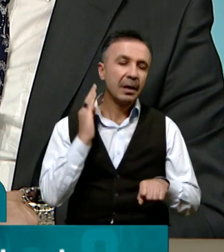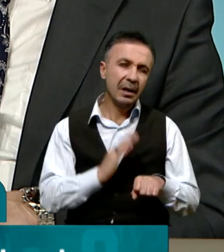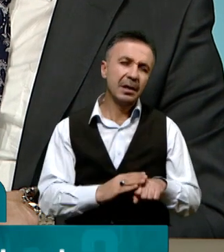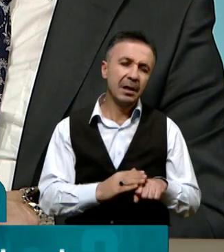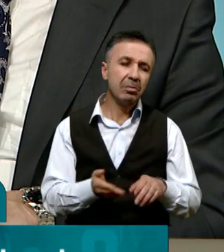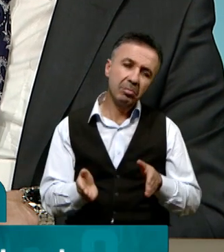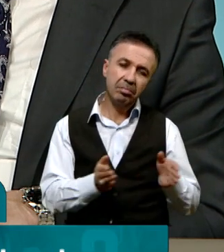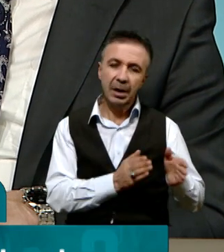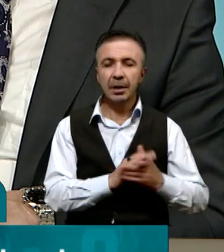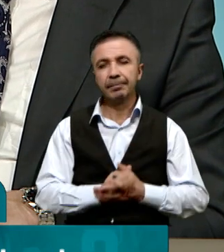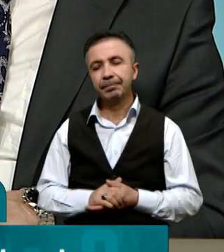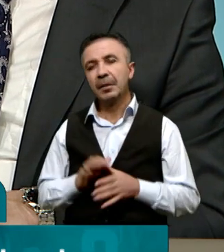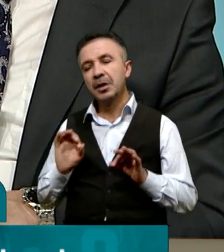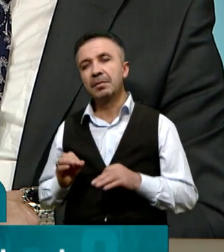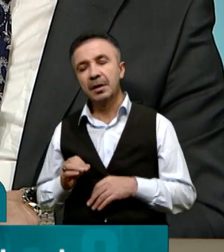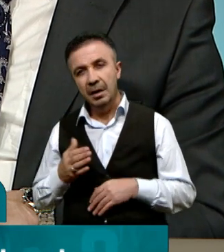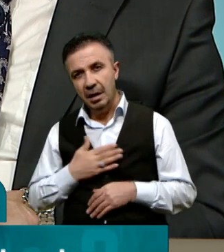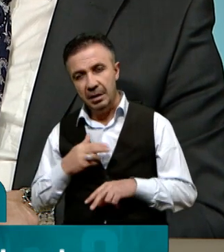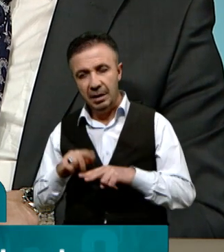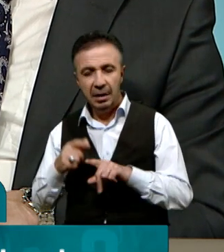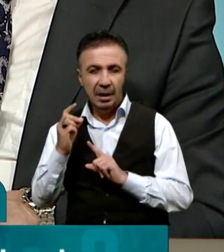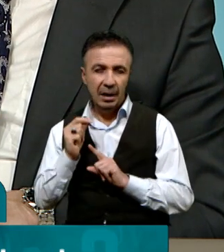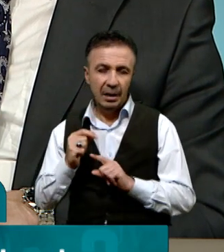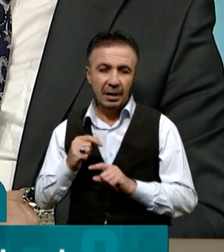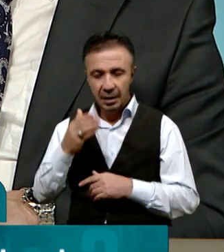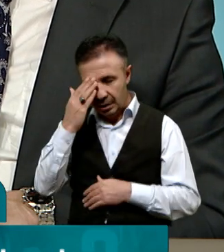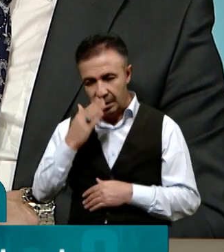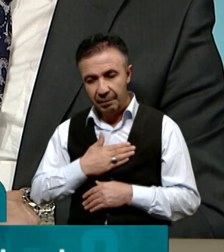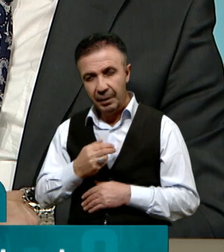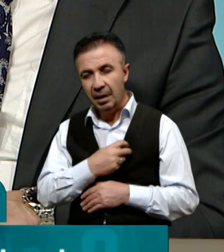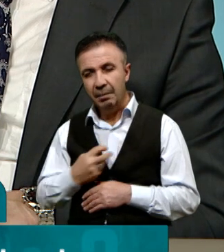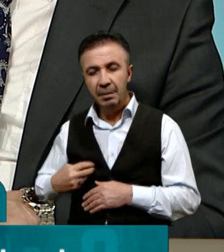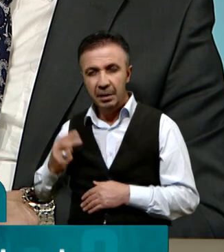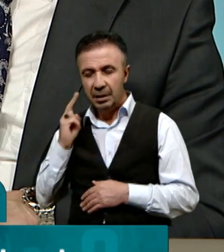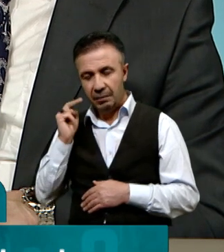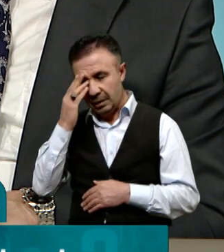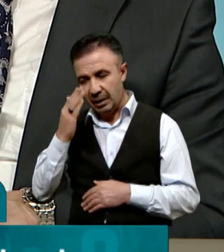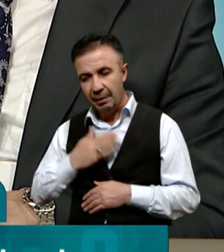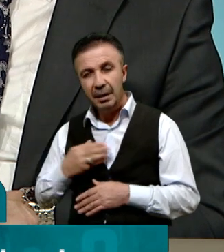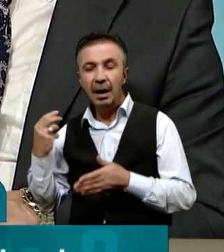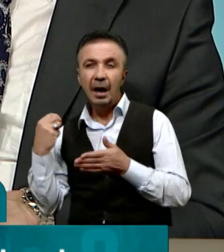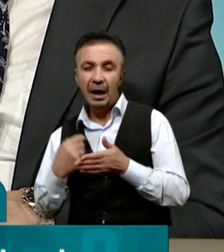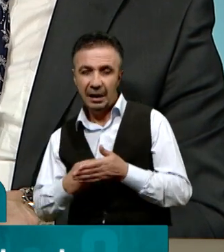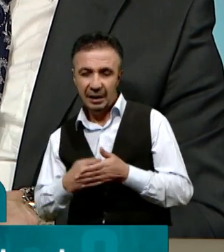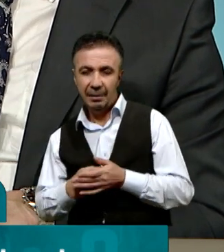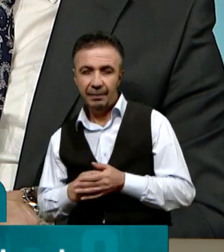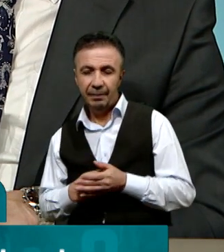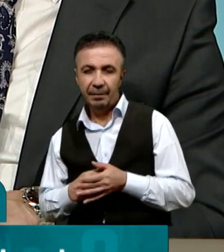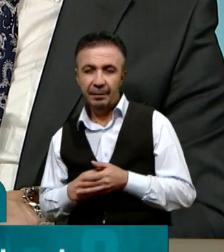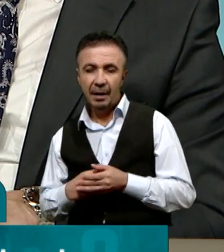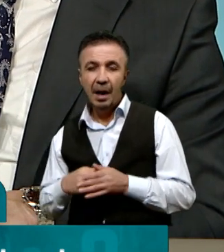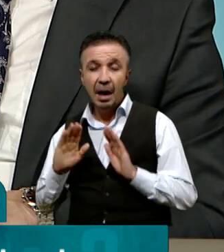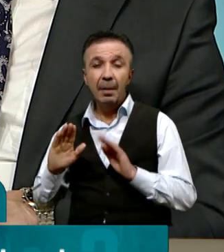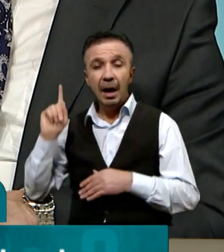şey. Şimdi mesela Hazreti Ali radıyallahu anh'ın Peygamber aleyhissalatu vesselamın adına ama Allah'a